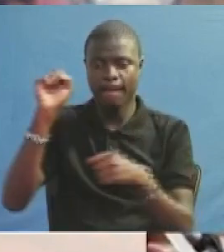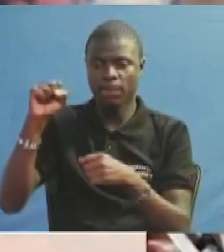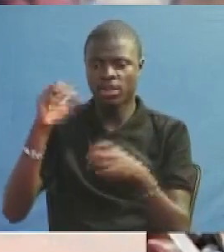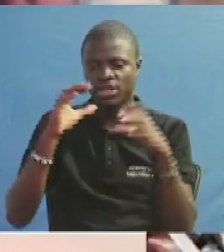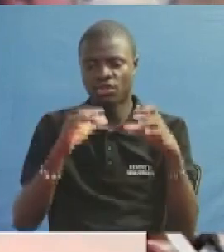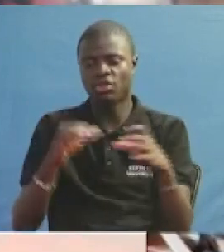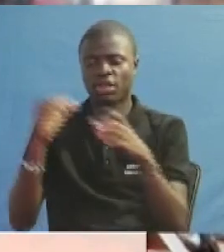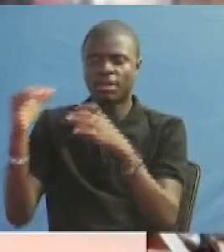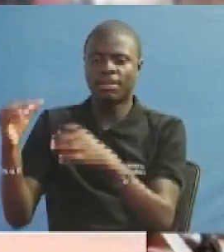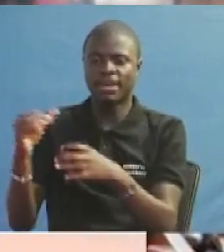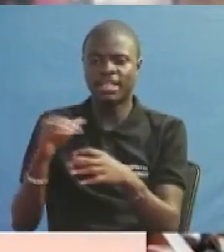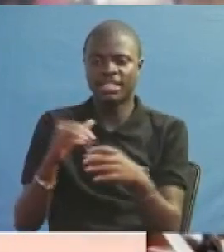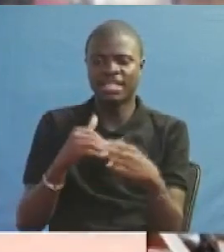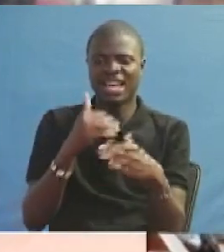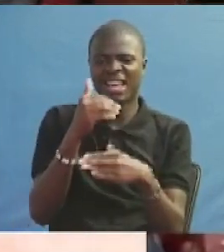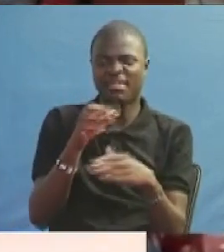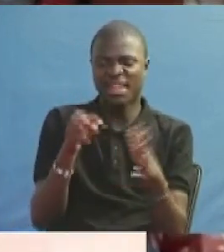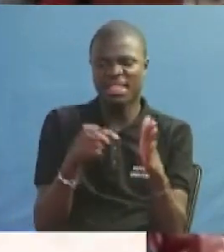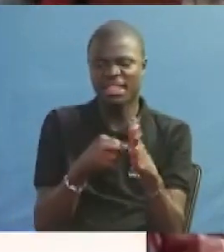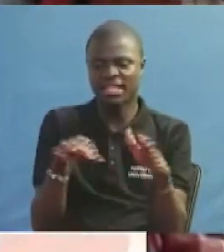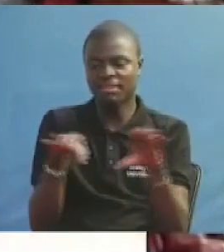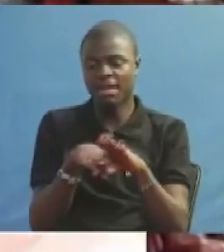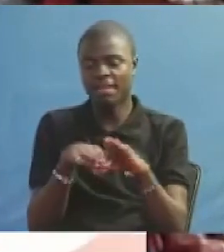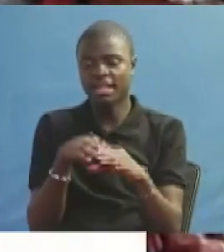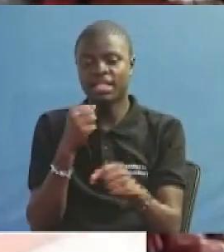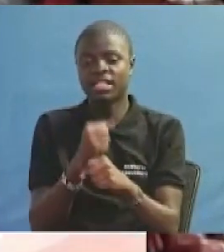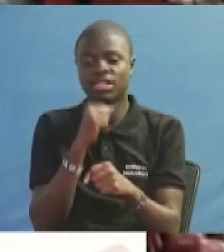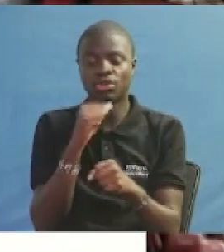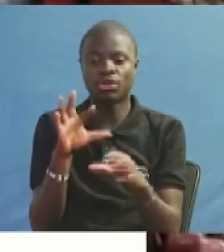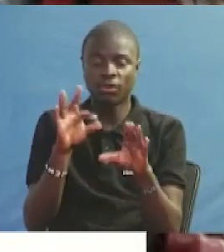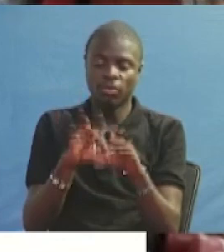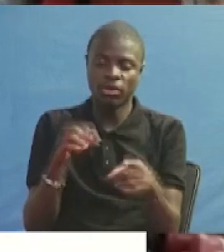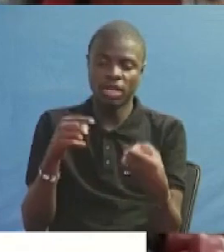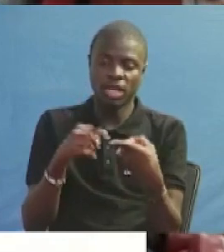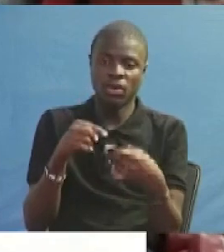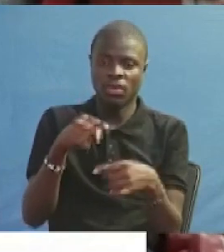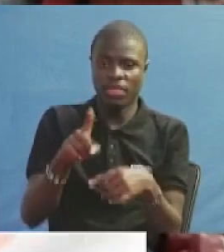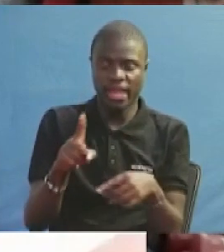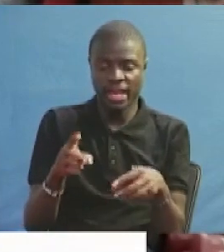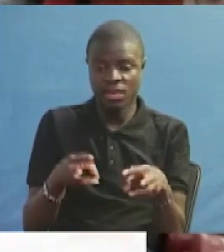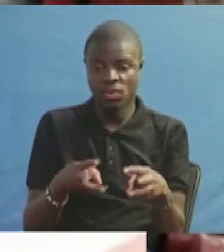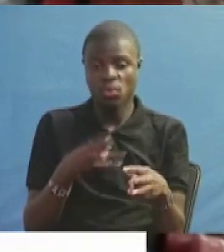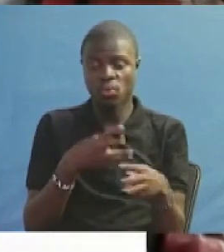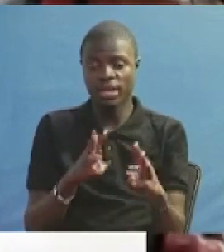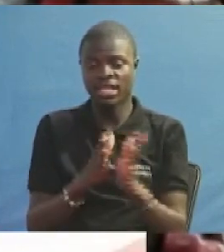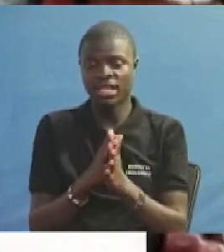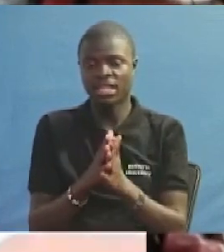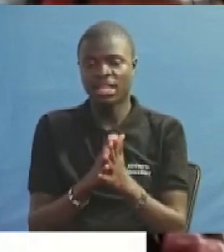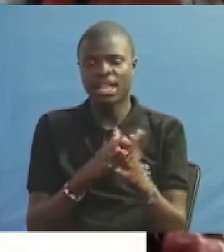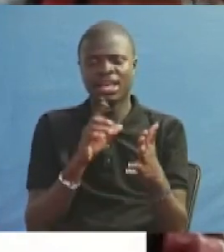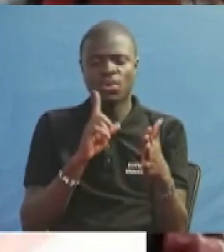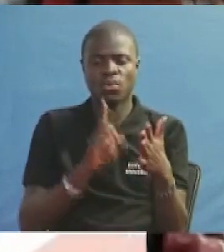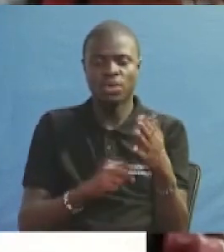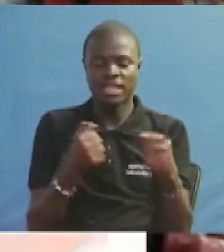na mwongozo wa vyama vyao kwenye kura ya mswada wa fedha wa mwaka 2024 iliyofanyika katika ukumbi wa bunge